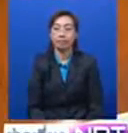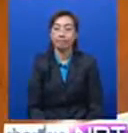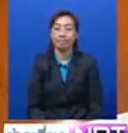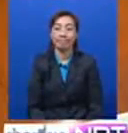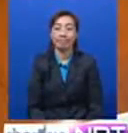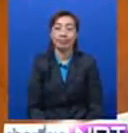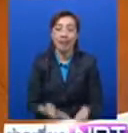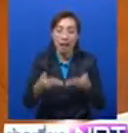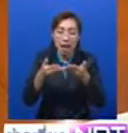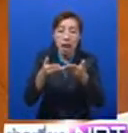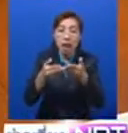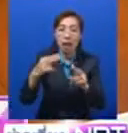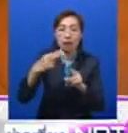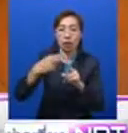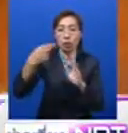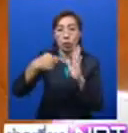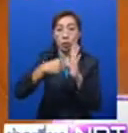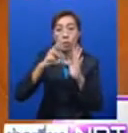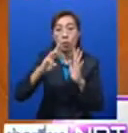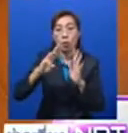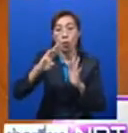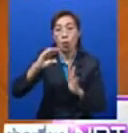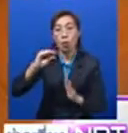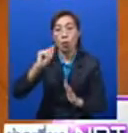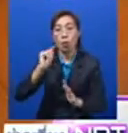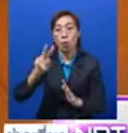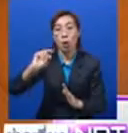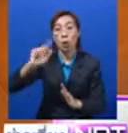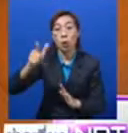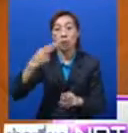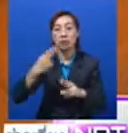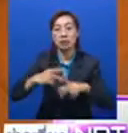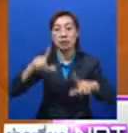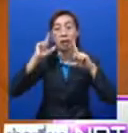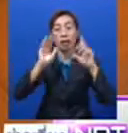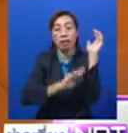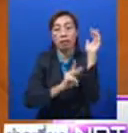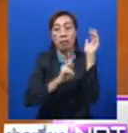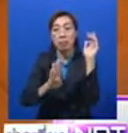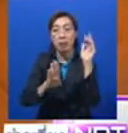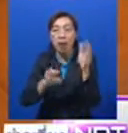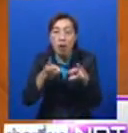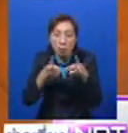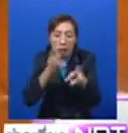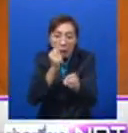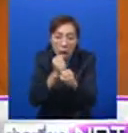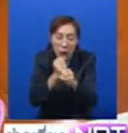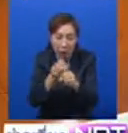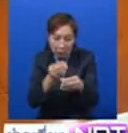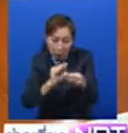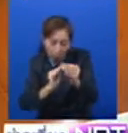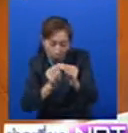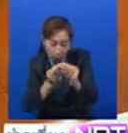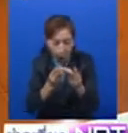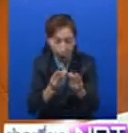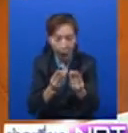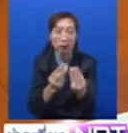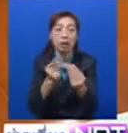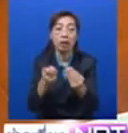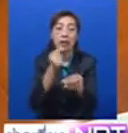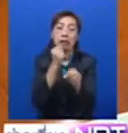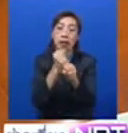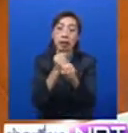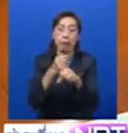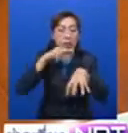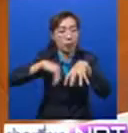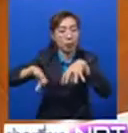เรือหัวธงจำลองค่ะสินค้าโอท็อปชั้นเยี่ยมของจังหวัดกระบี่ที่มีวิธีการทำที่ประณีตนะคะแล้วก็ที่สำคัญค่ะมีการทำที่เ